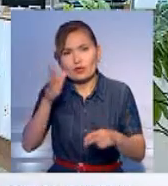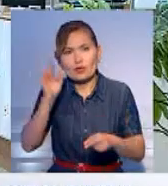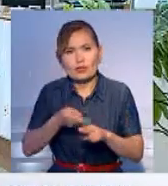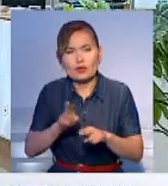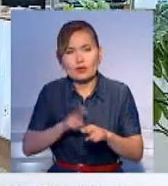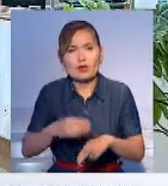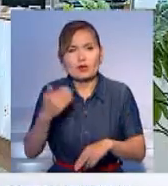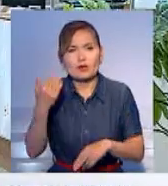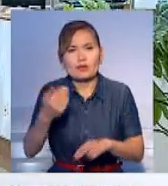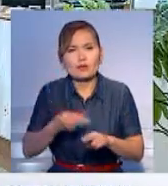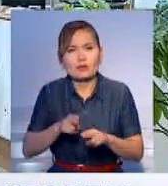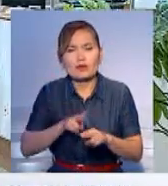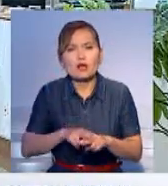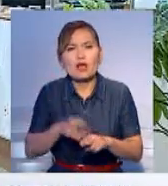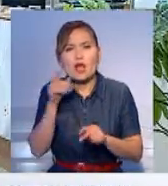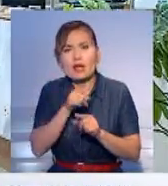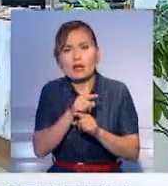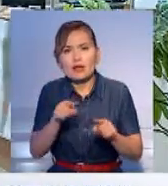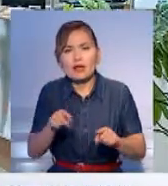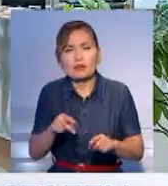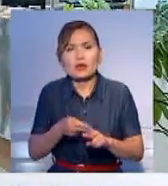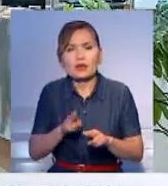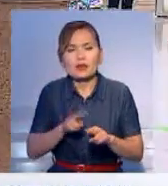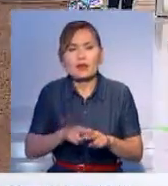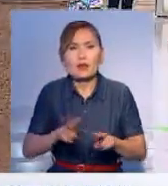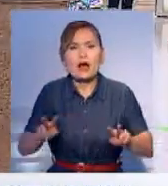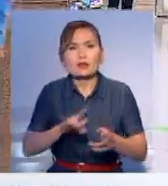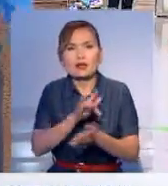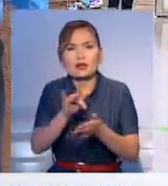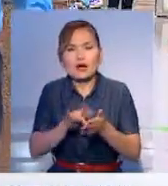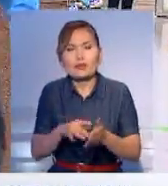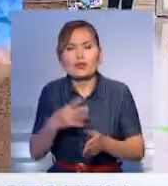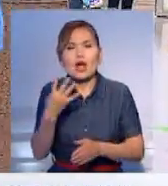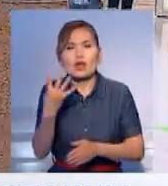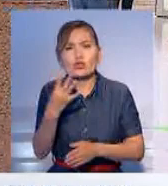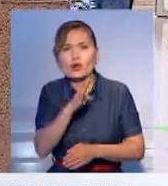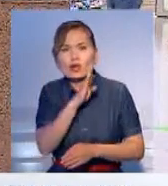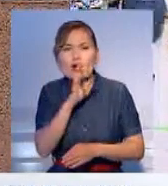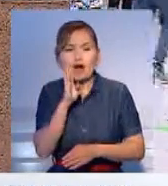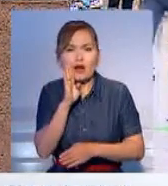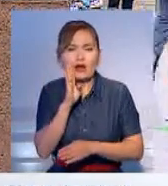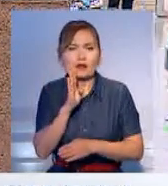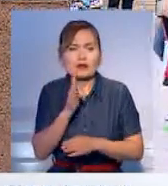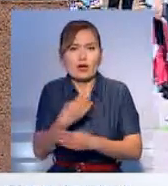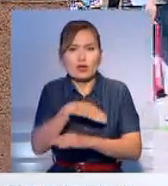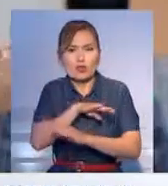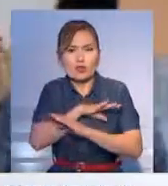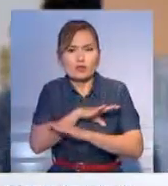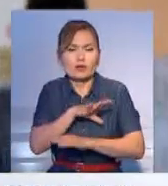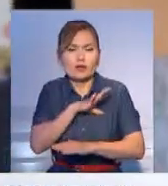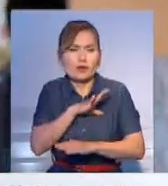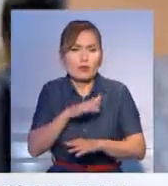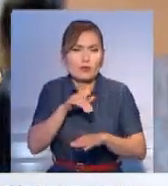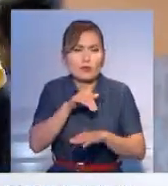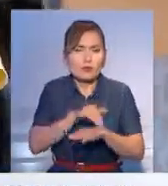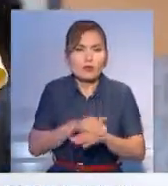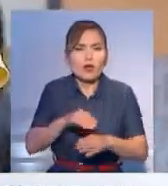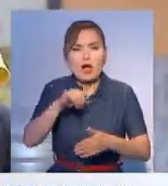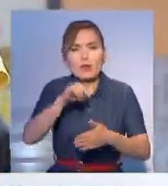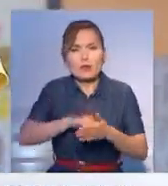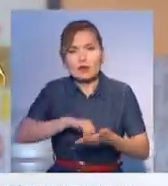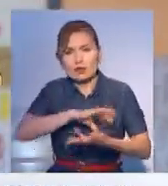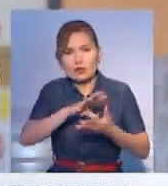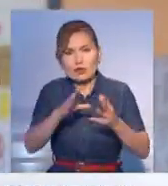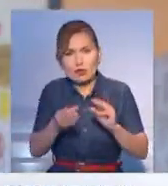мәлімдеді. Оның айтуынша, жыл басынан бері бас шаһарда 4 дана өлімі дерегі болған. Тексеріс аяқталған соң ведомство өкілдері оның